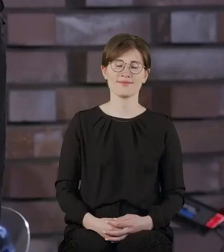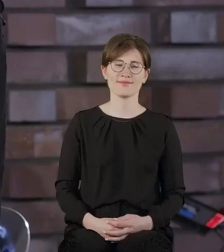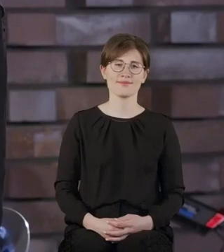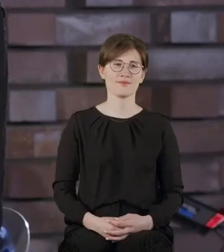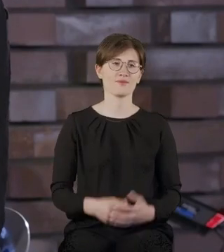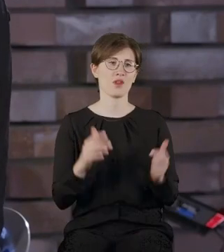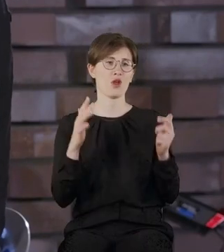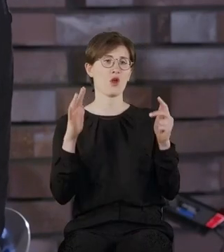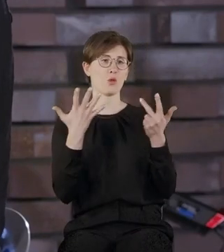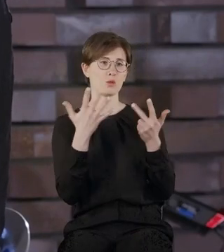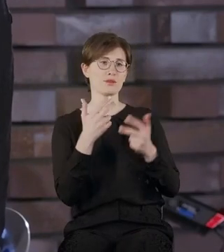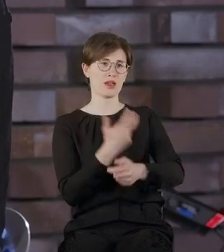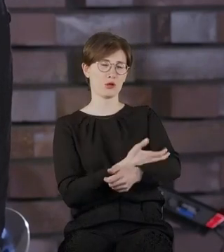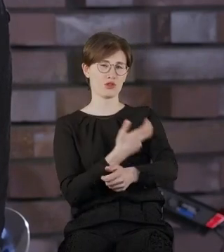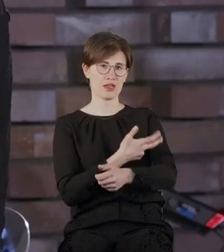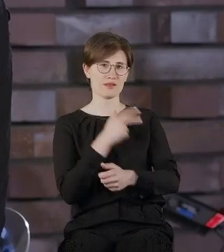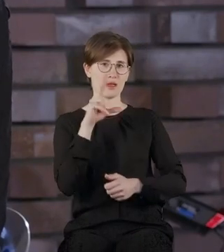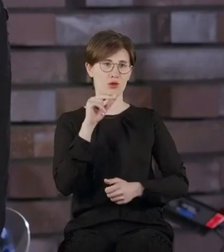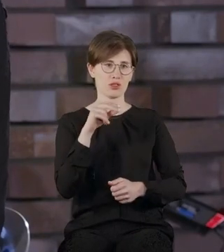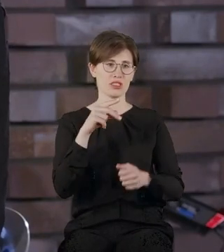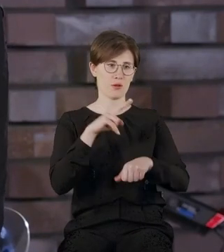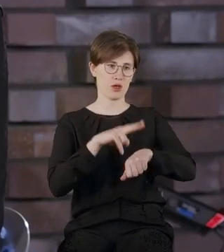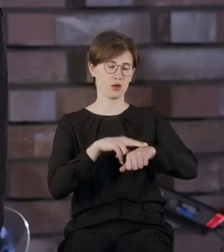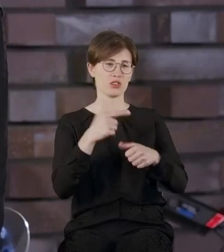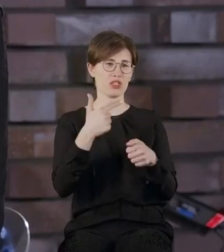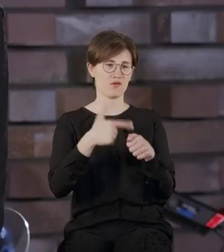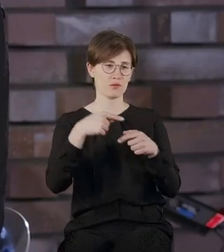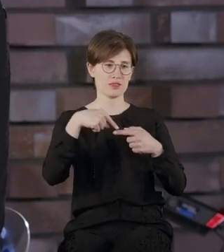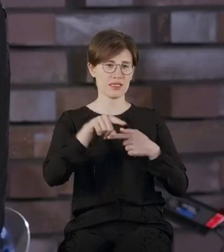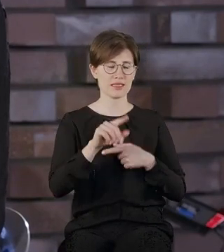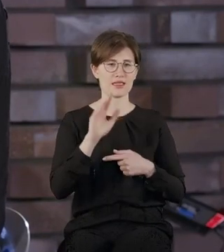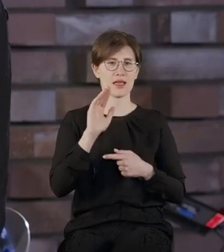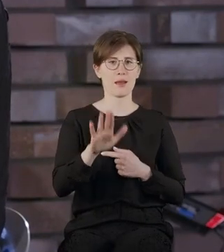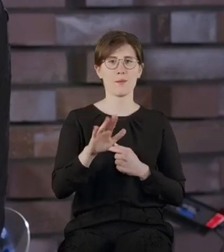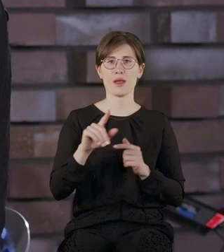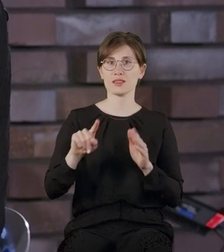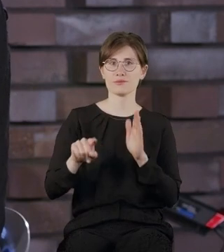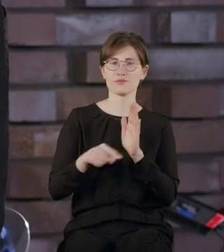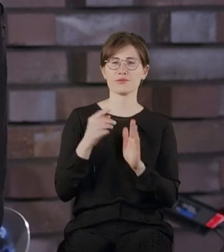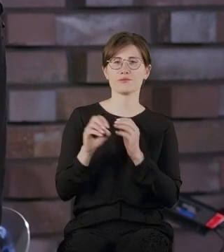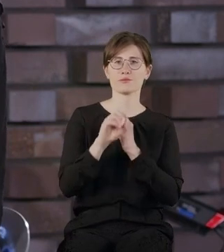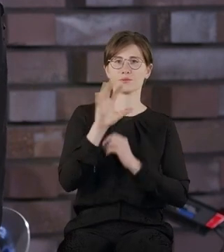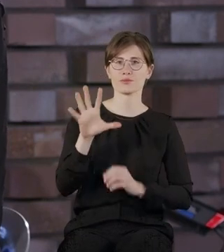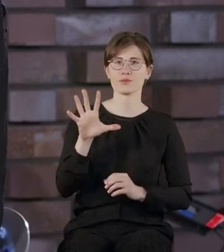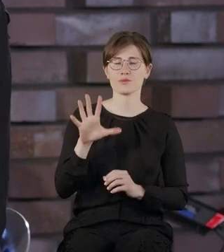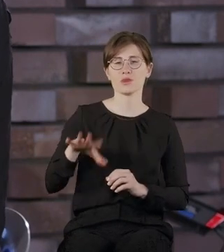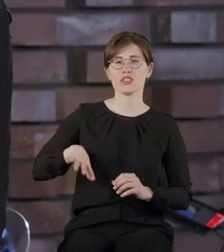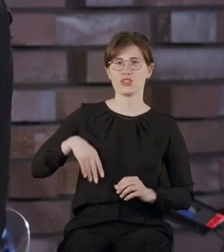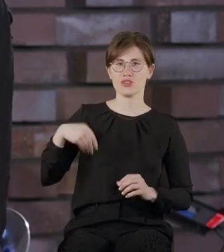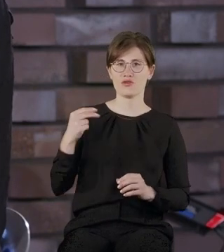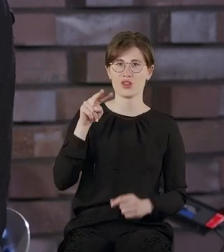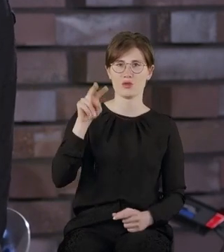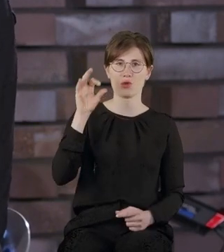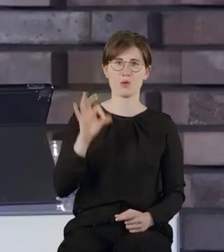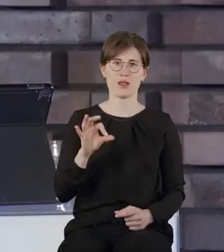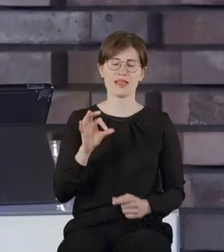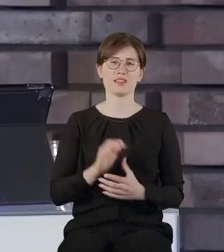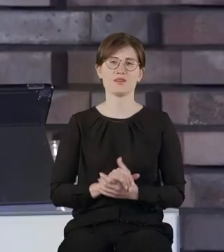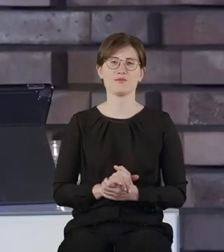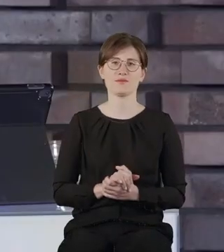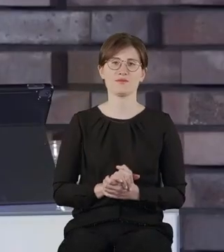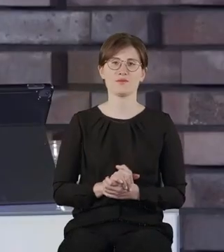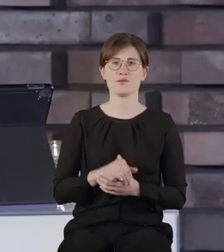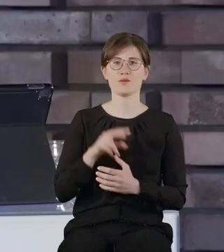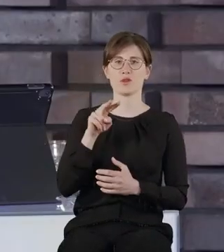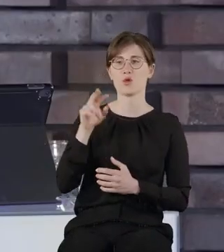Ósmego czerwca w poniedziałek o godzinie 20 będzie miała miejsce premiera wyjątkowego koncertu z okazji Święta Uniwersytetu Śląskiego.